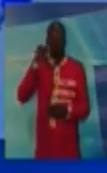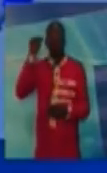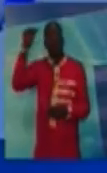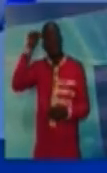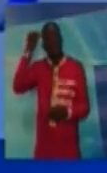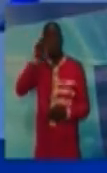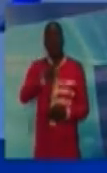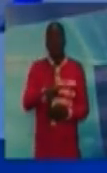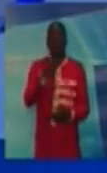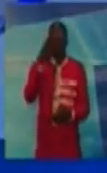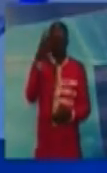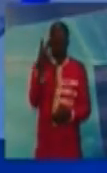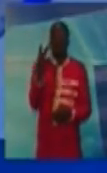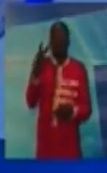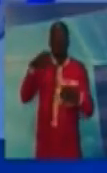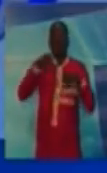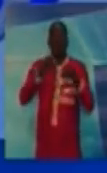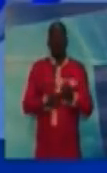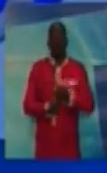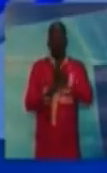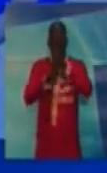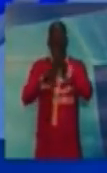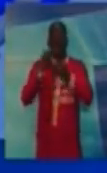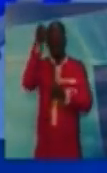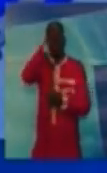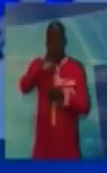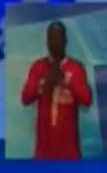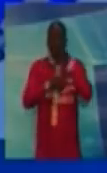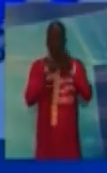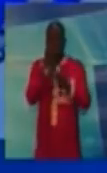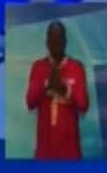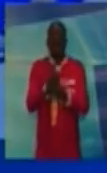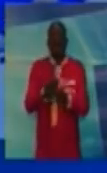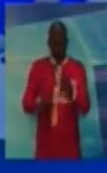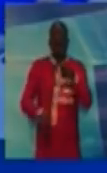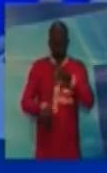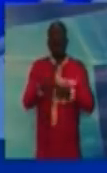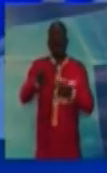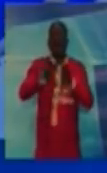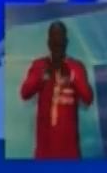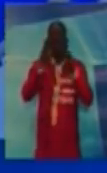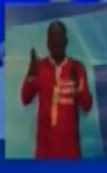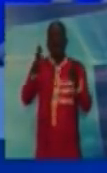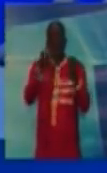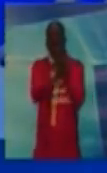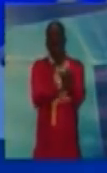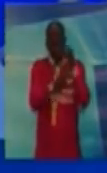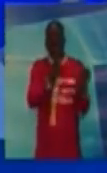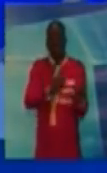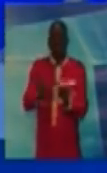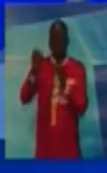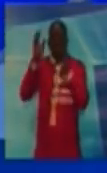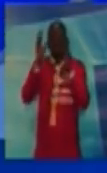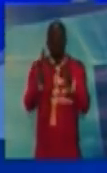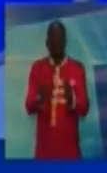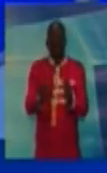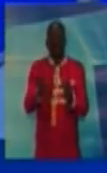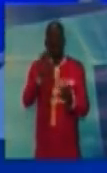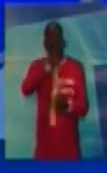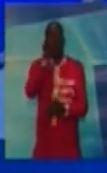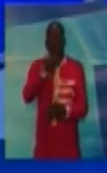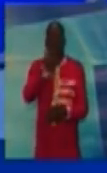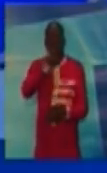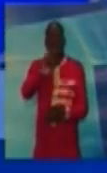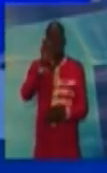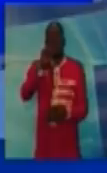pour la 32e Coupe d'Afrique des Nations. Le match d'ouverture a opposé le pays organisateur aux Warriors du